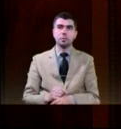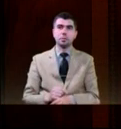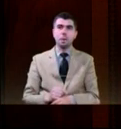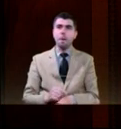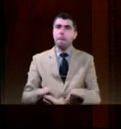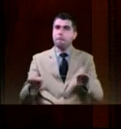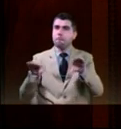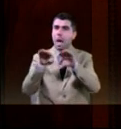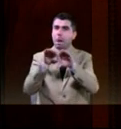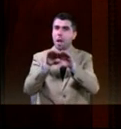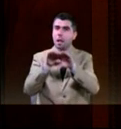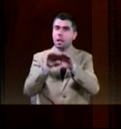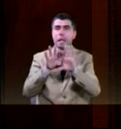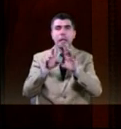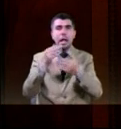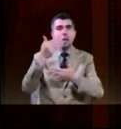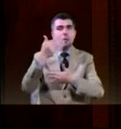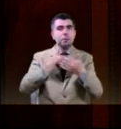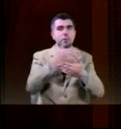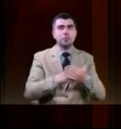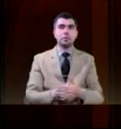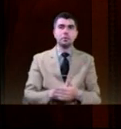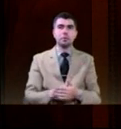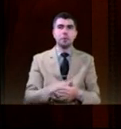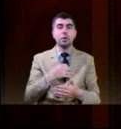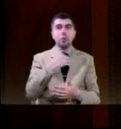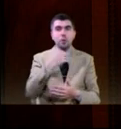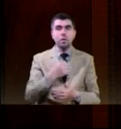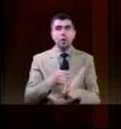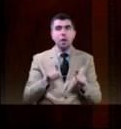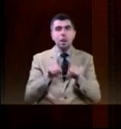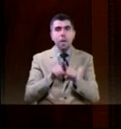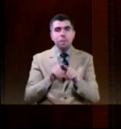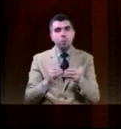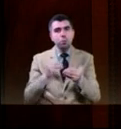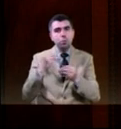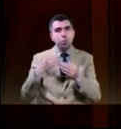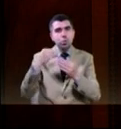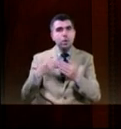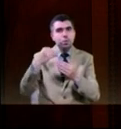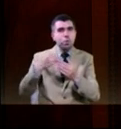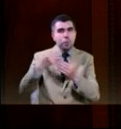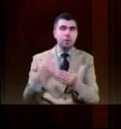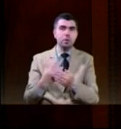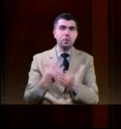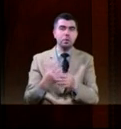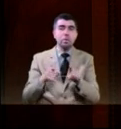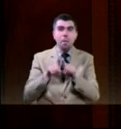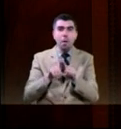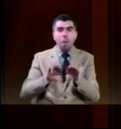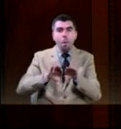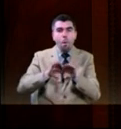نفس الاصلاح، انما إذا بغيتي تقولوا كنلطفوه، ولكن كنلطفوه في حدود ما يبقى